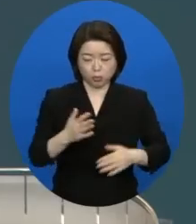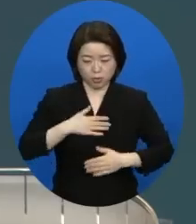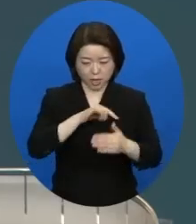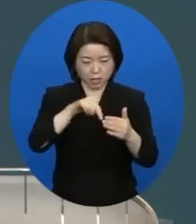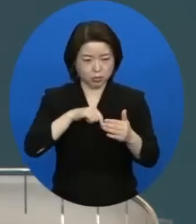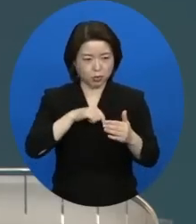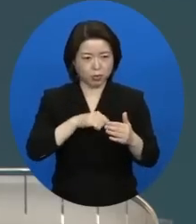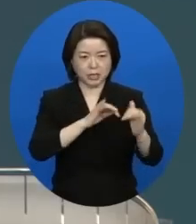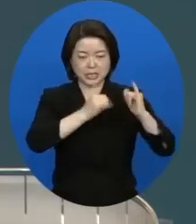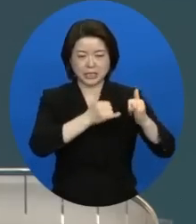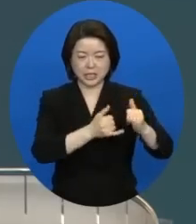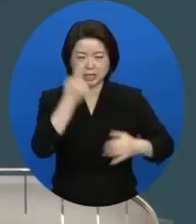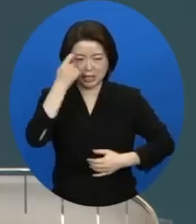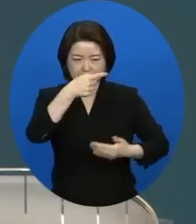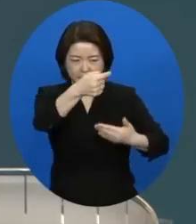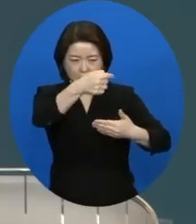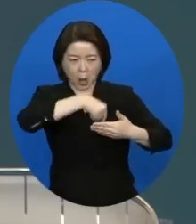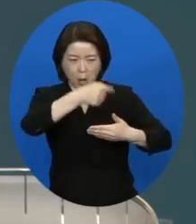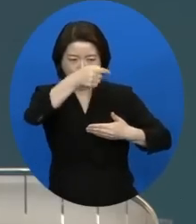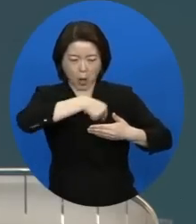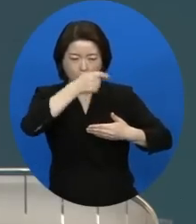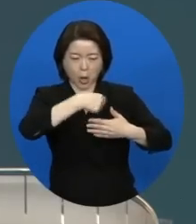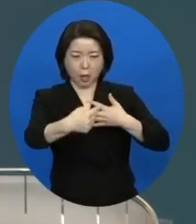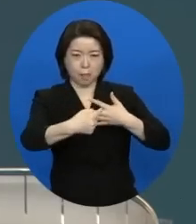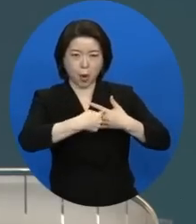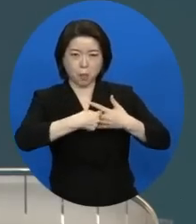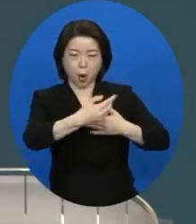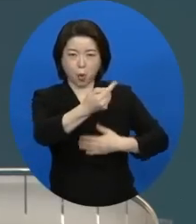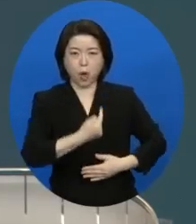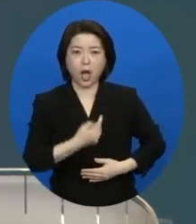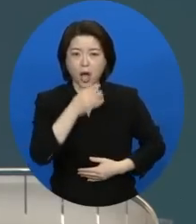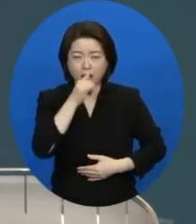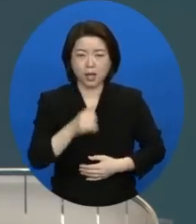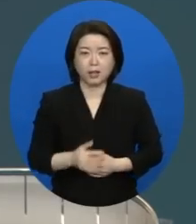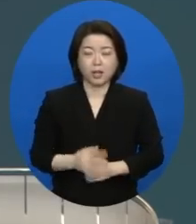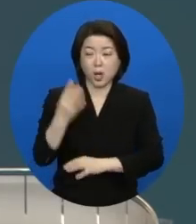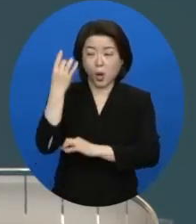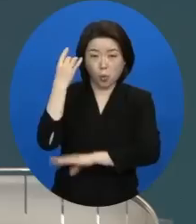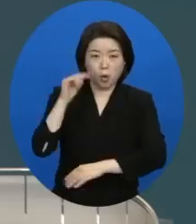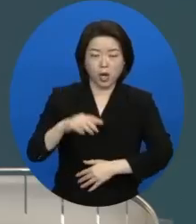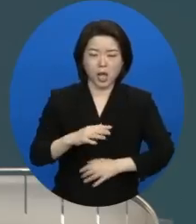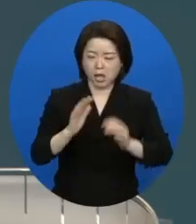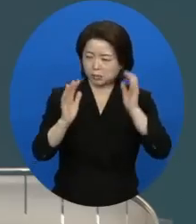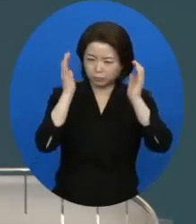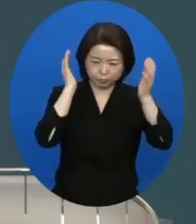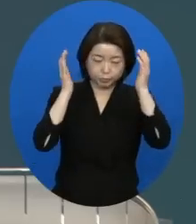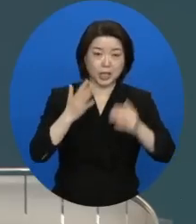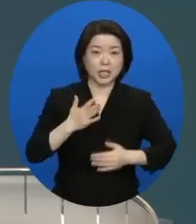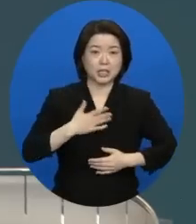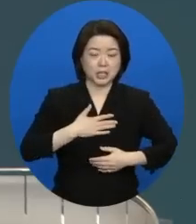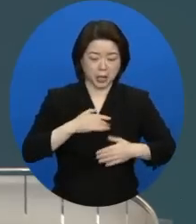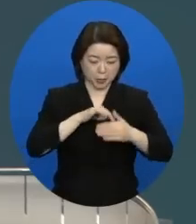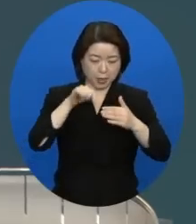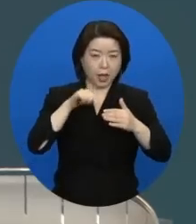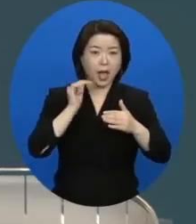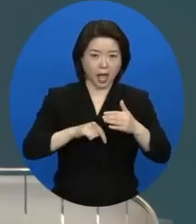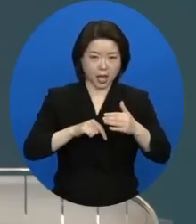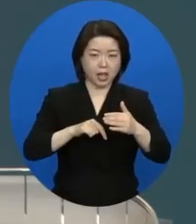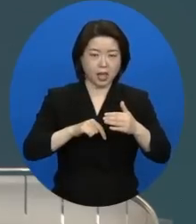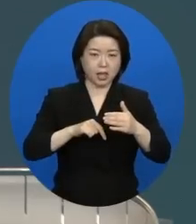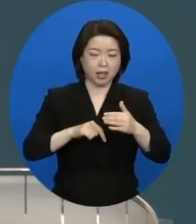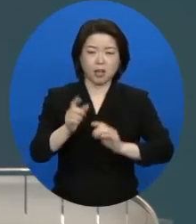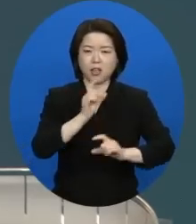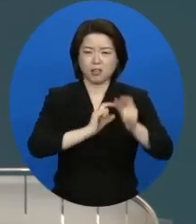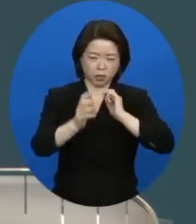안으로 세속적인 가치관이 알게 모르게 스며듭니다. 원래도 혼돈이었던 제 내면 안이